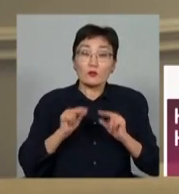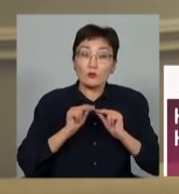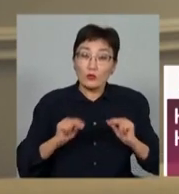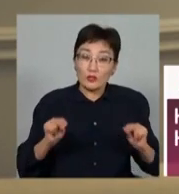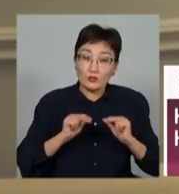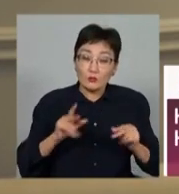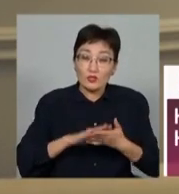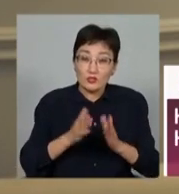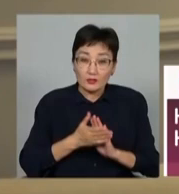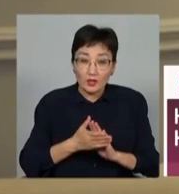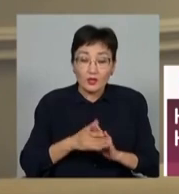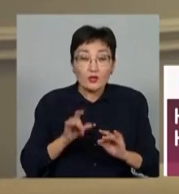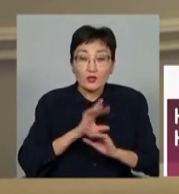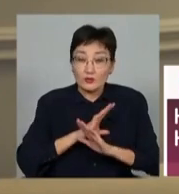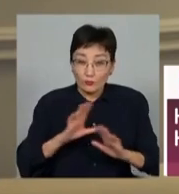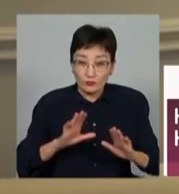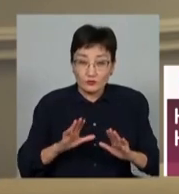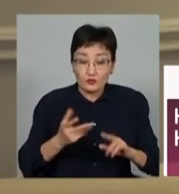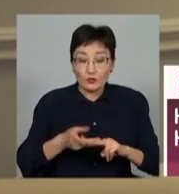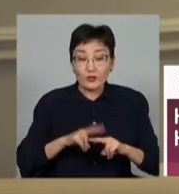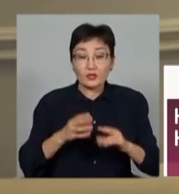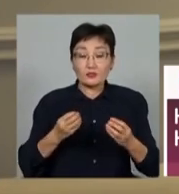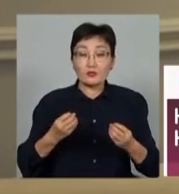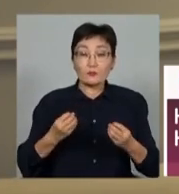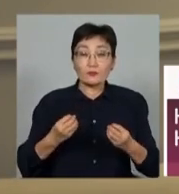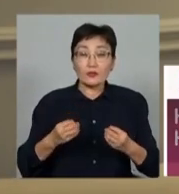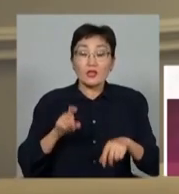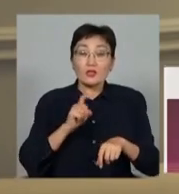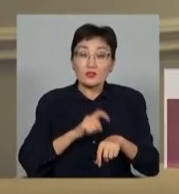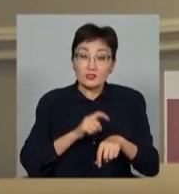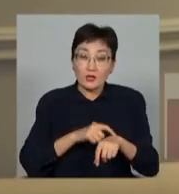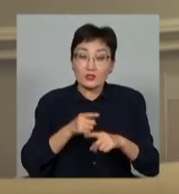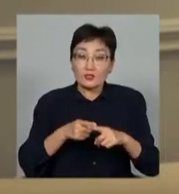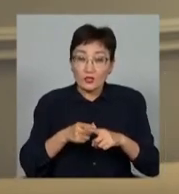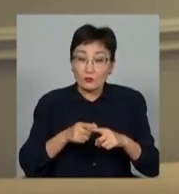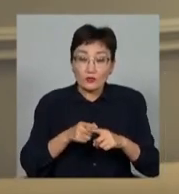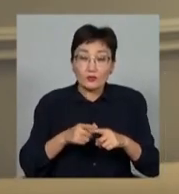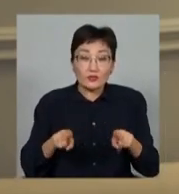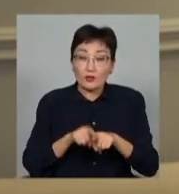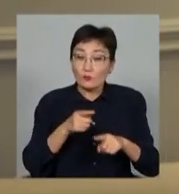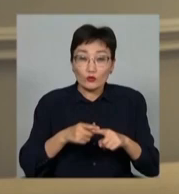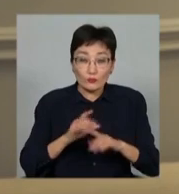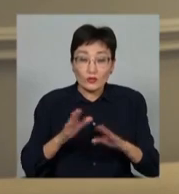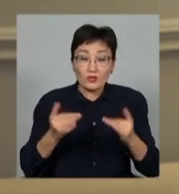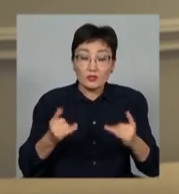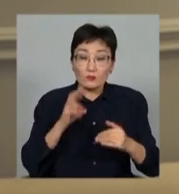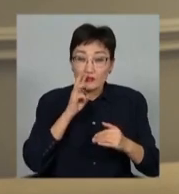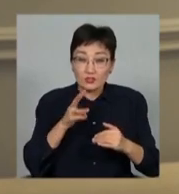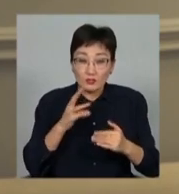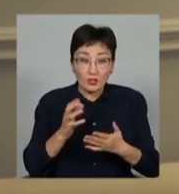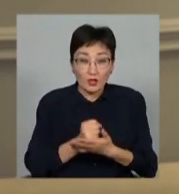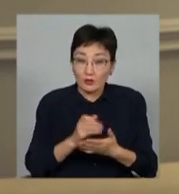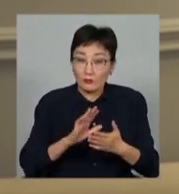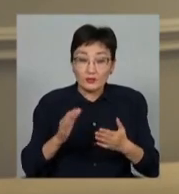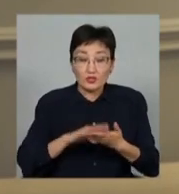мұғалімнің де жағдайы болмайды. Сонымен қатар сағаттарын тең бөлінбеуі, қазір енді жалақысын ала алмайтын